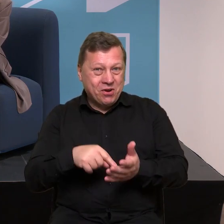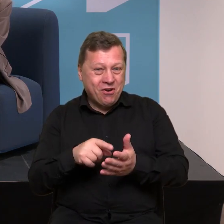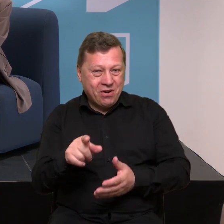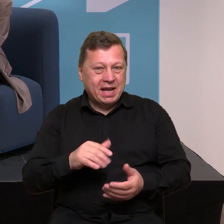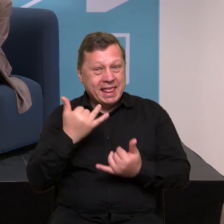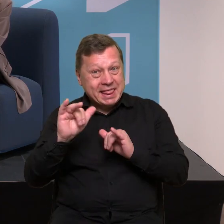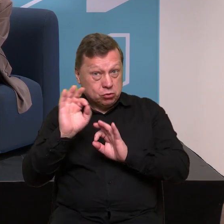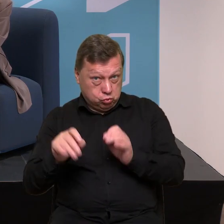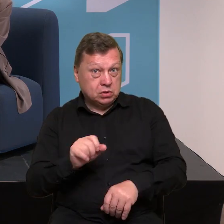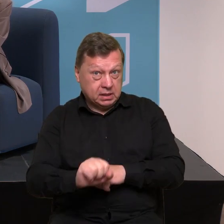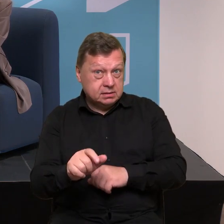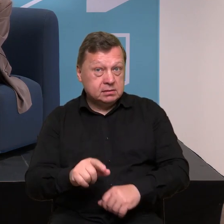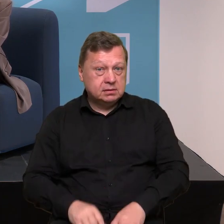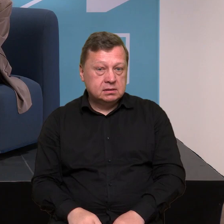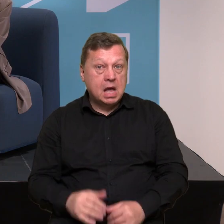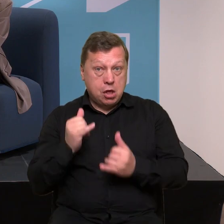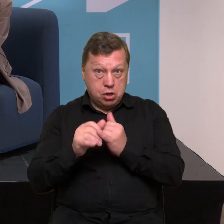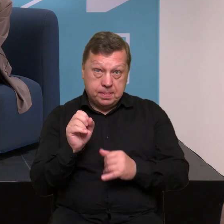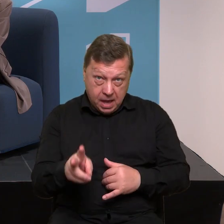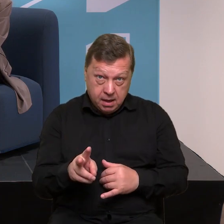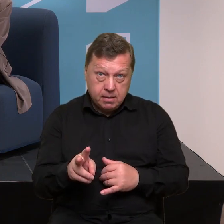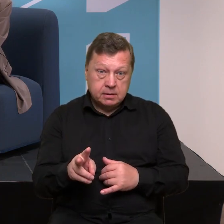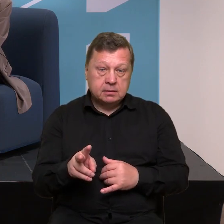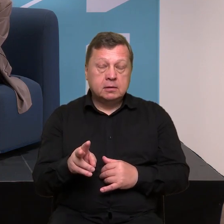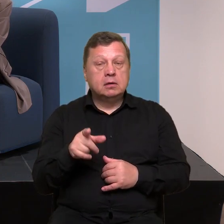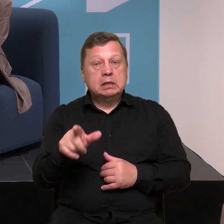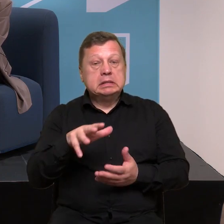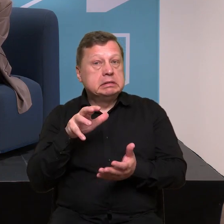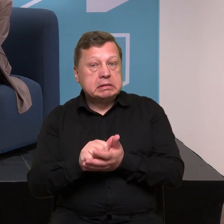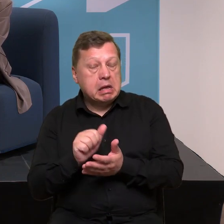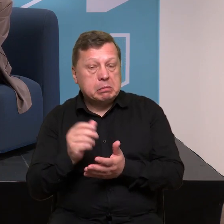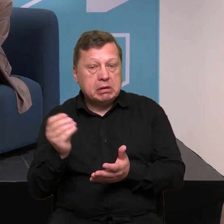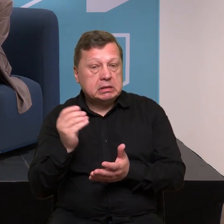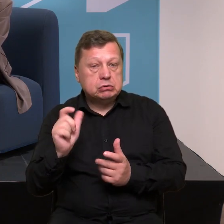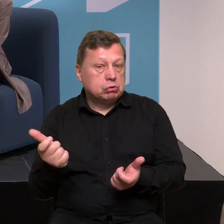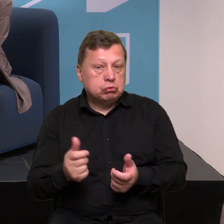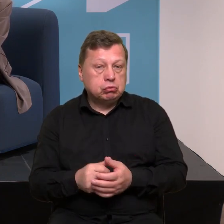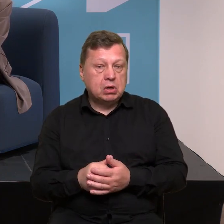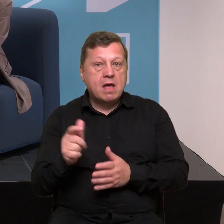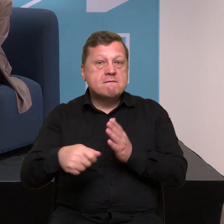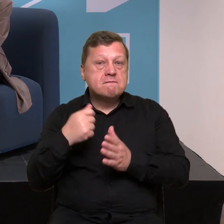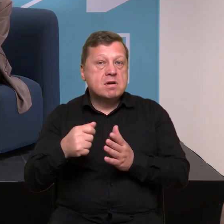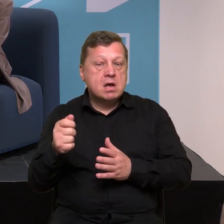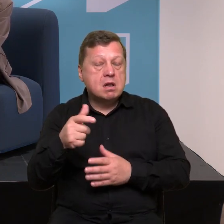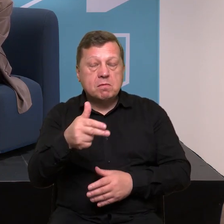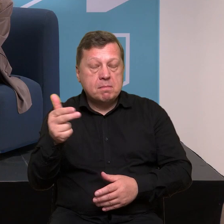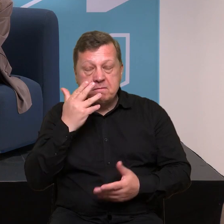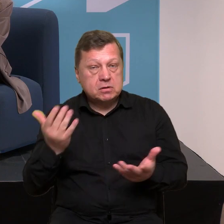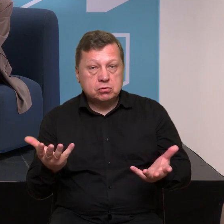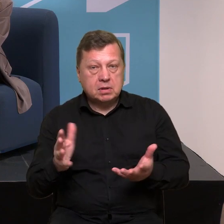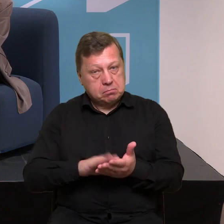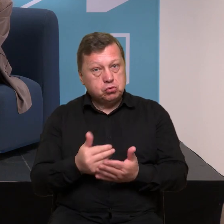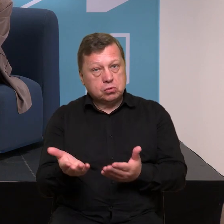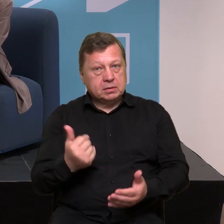na inną sztukę? I jeżeli tak, to czym się zajmujesz jeszcze? O czym są twoje filmy na przykład?